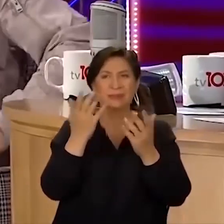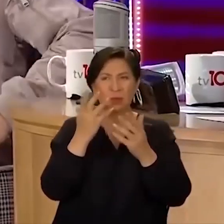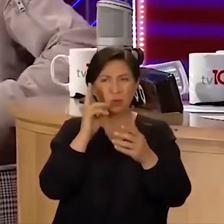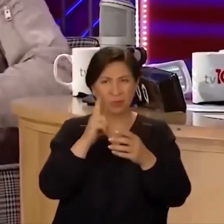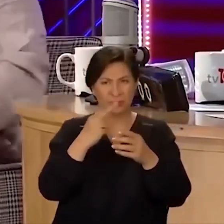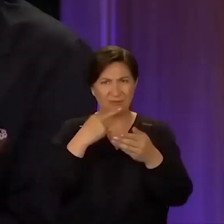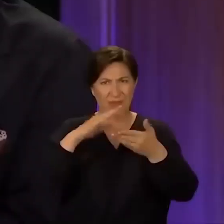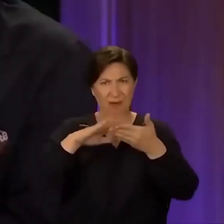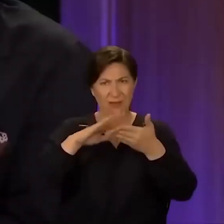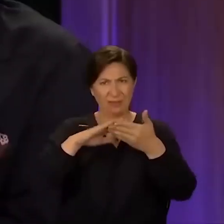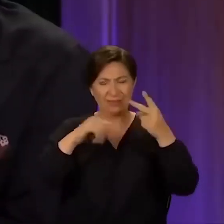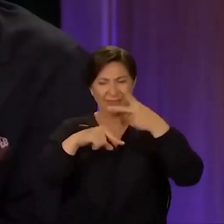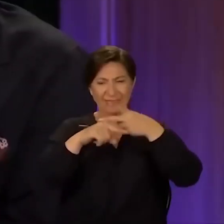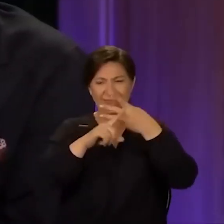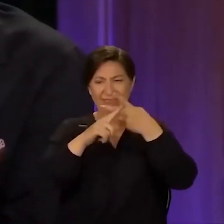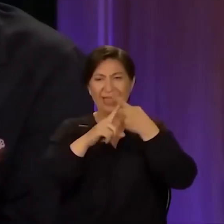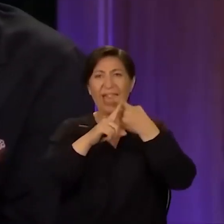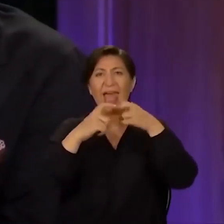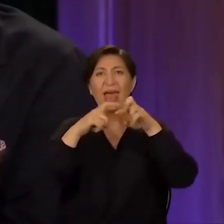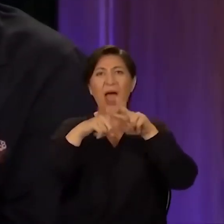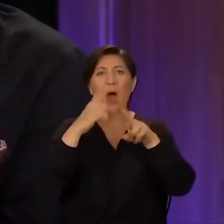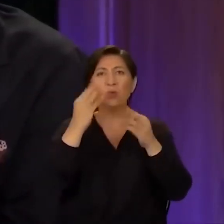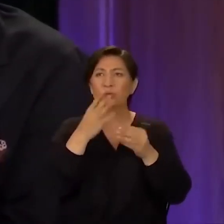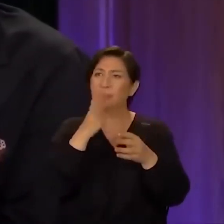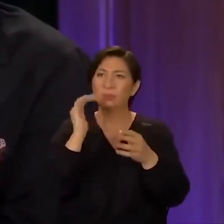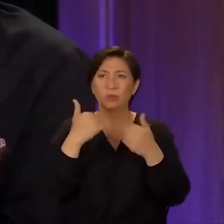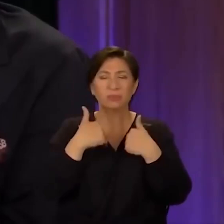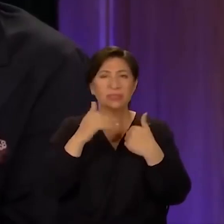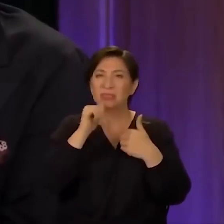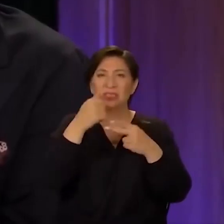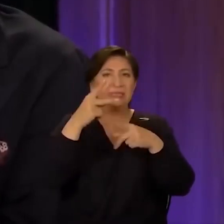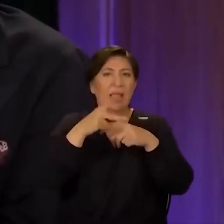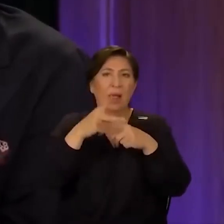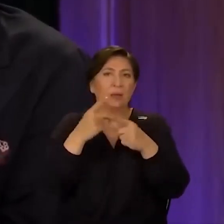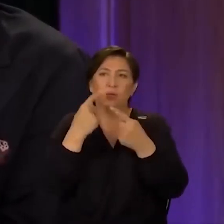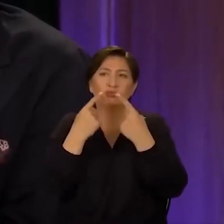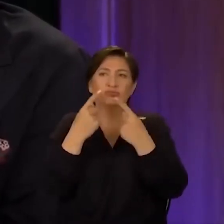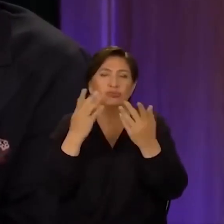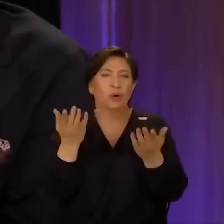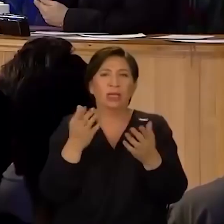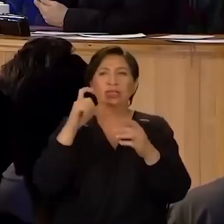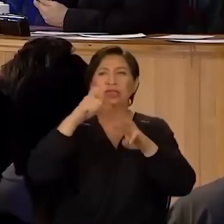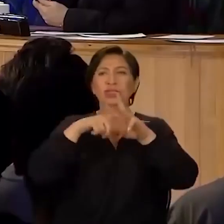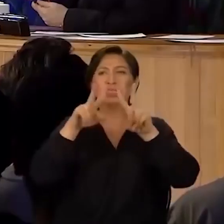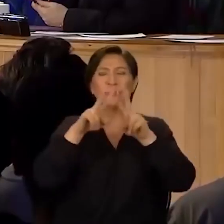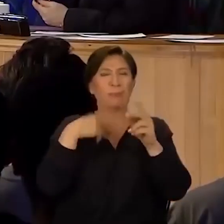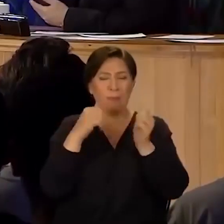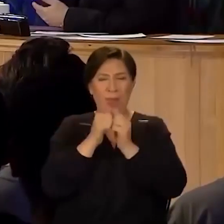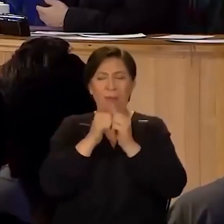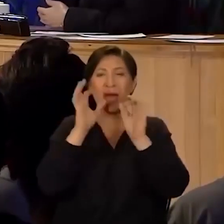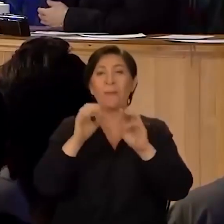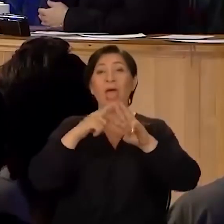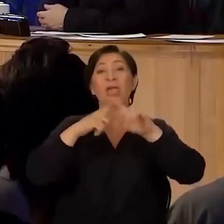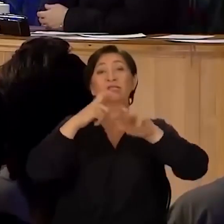o kız arkadaşı Zehra diye bir kızın olduğunu bile bilmiyorum hiç zehradan bahsetmiyor Cemile bir araya